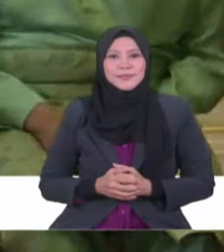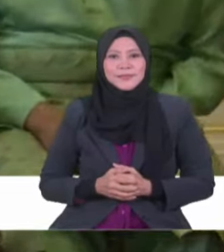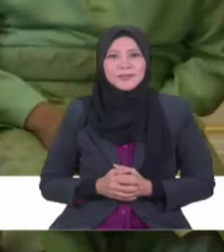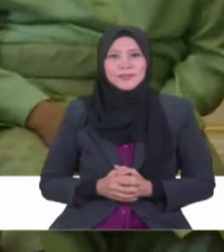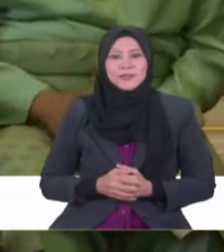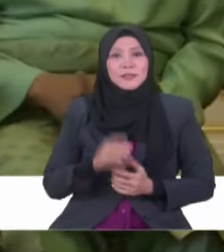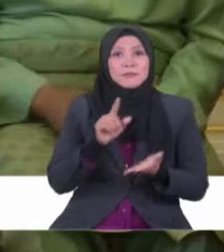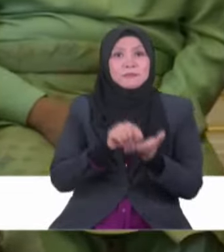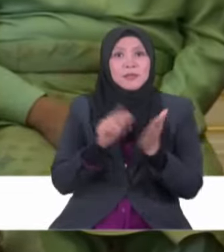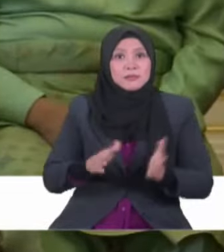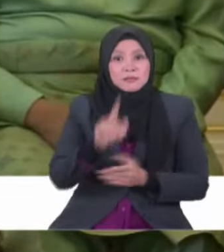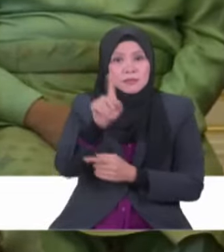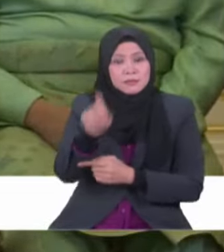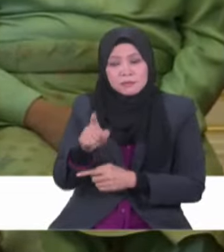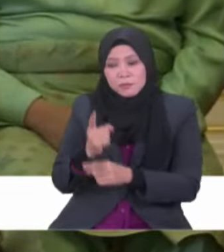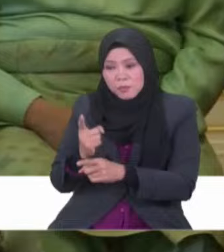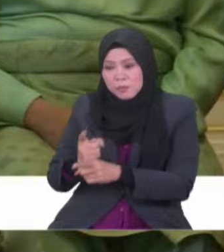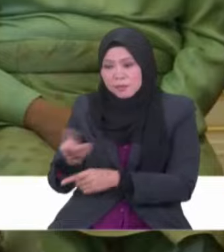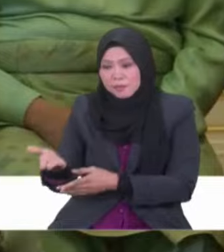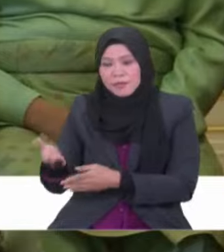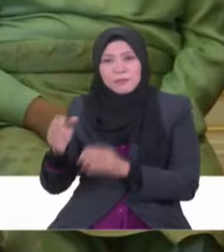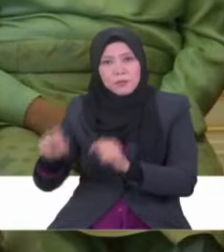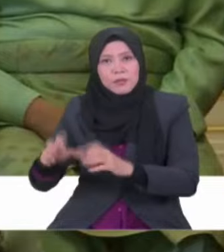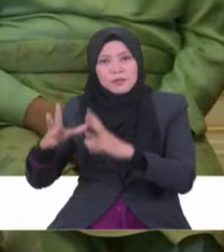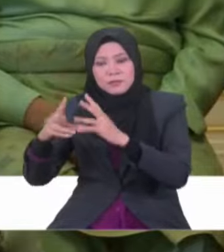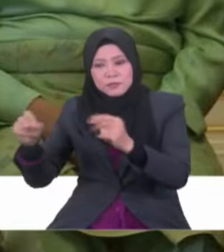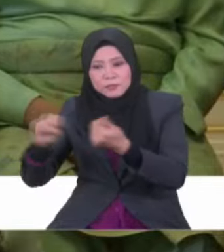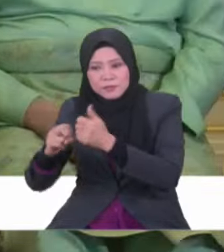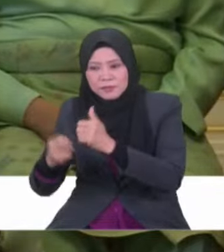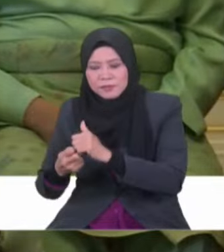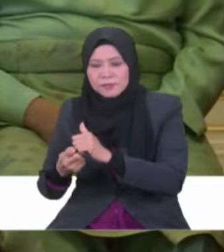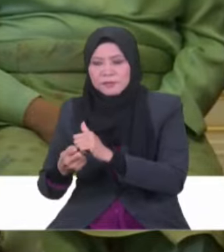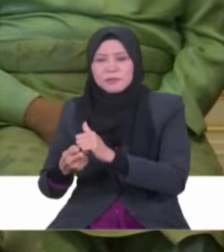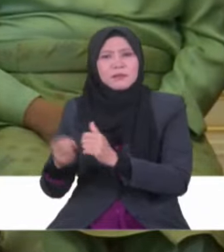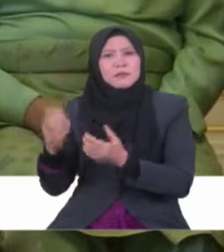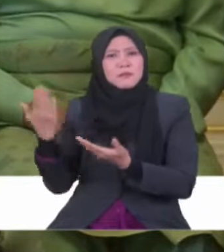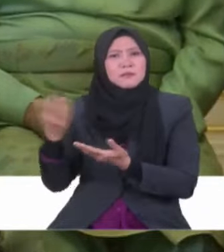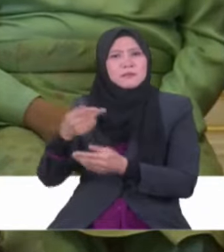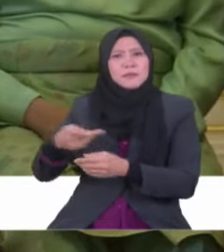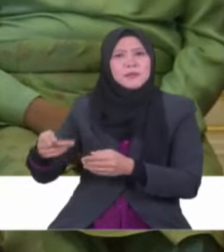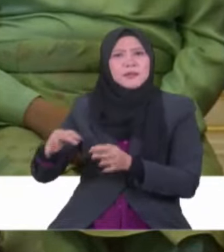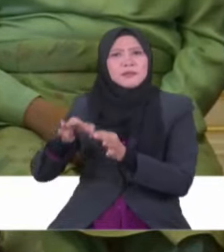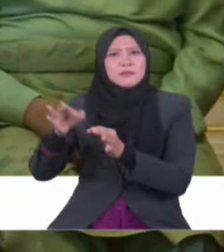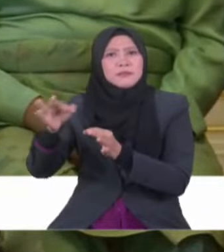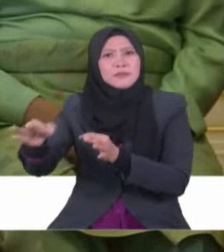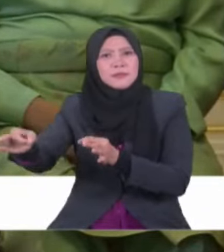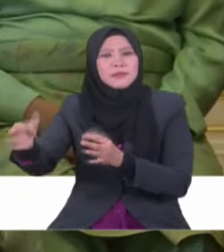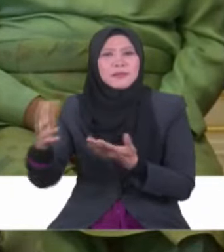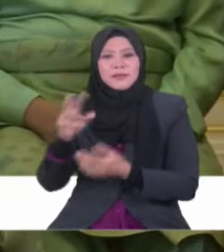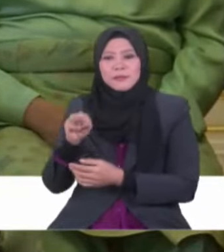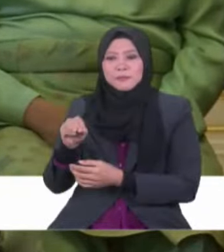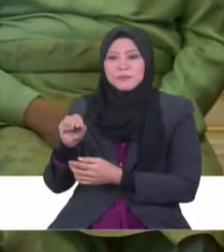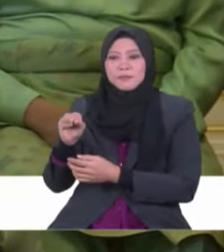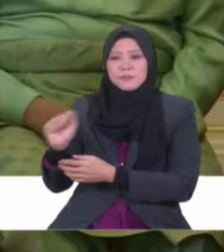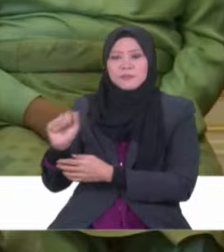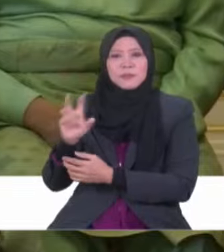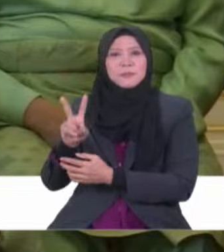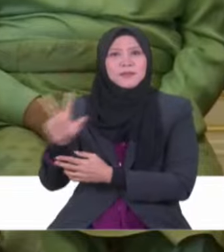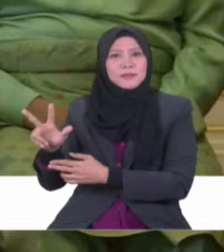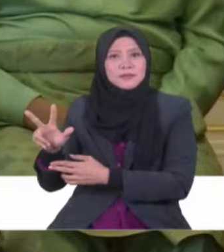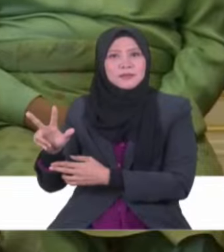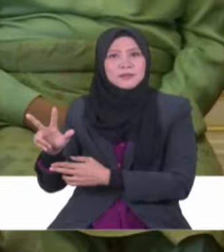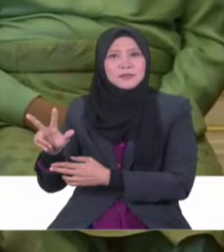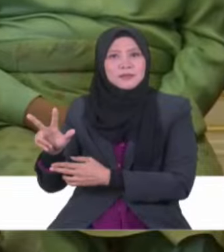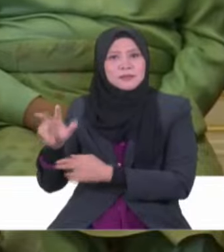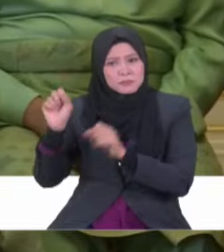Datuk Seri, adakah Datuk Seri yakin dapat menyelesaikan perkara-perkara yang tertunggak dalam MA63 sebelum pemerintahan Datuk Seri tamat